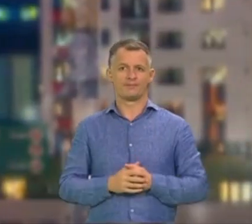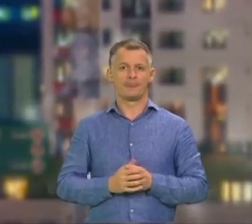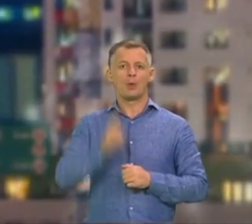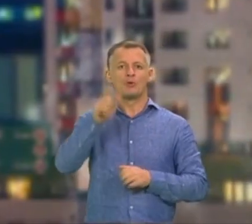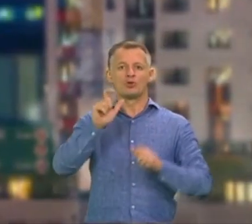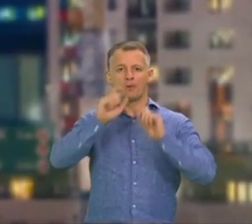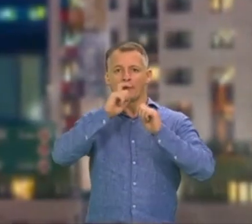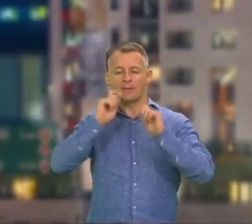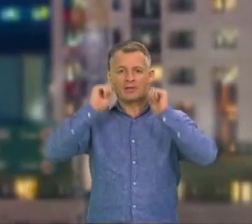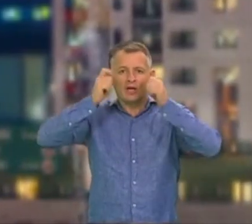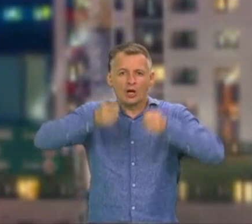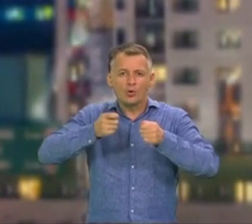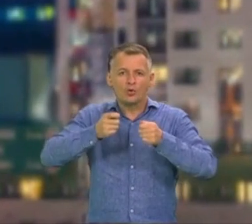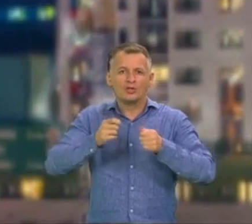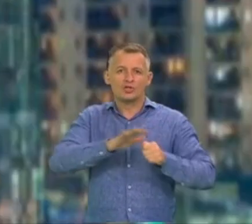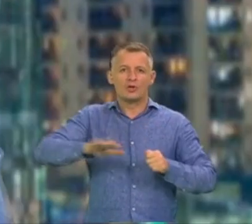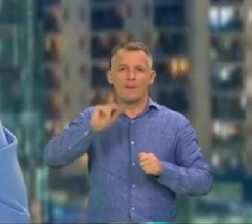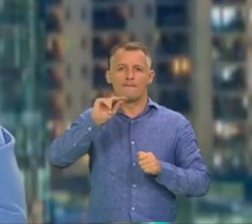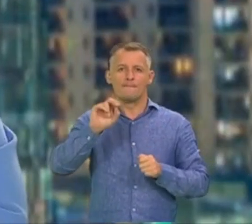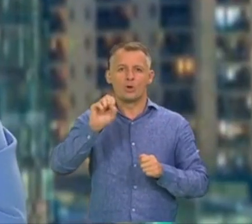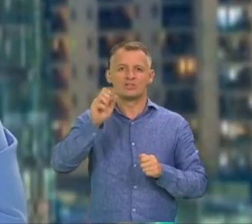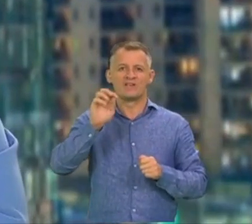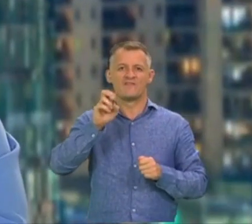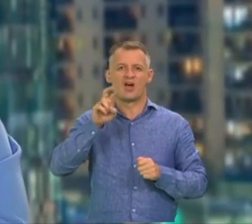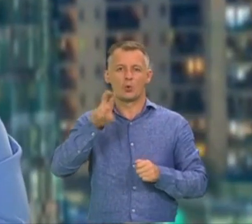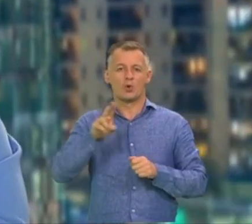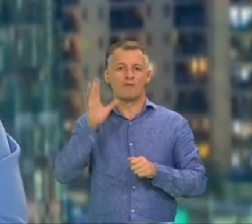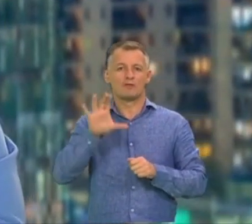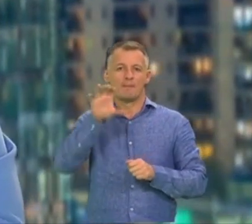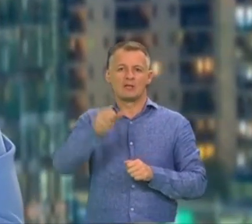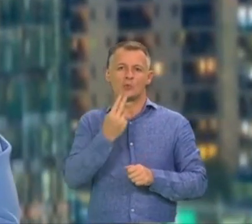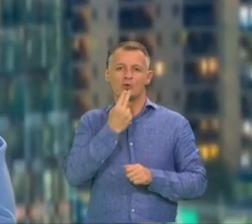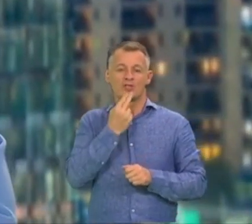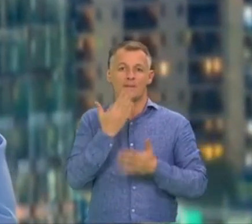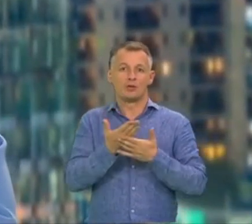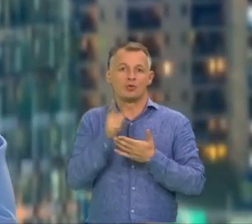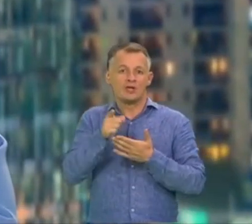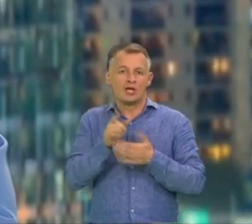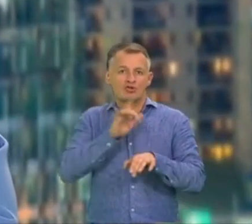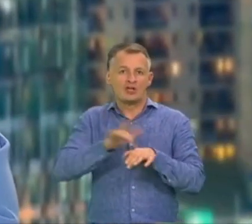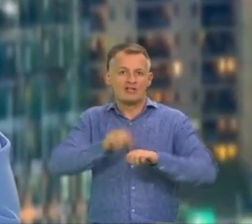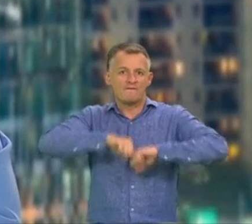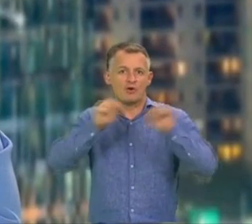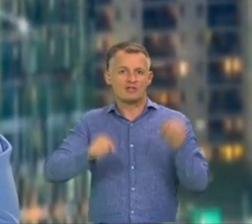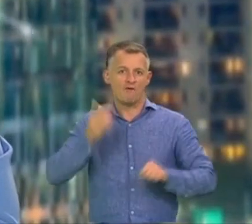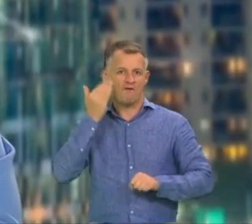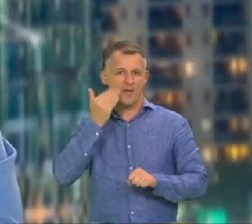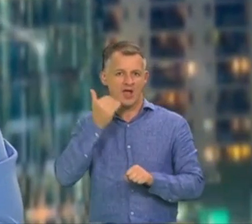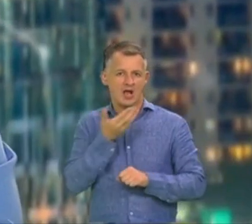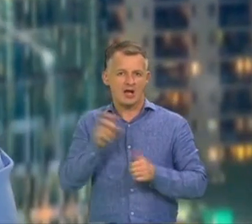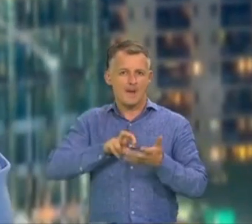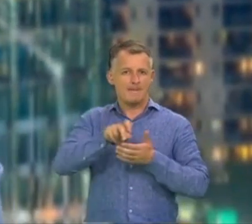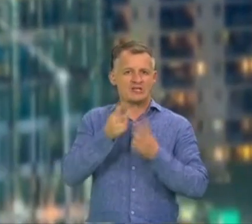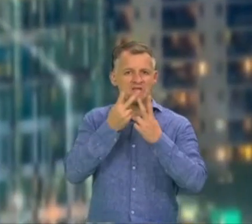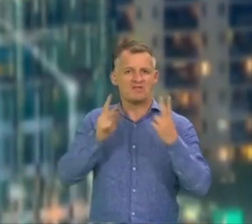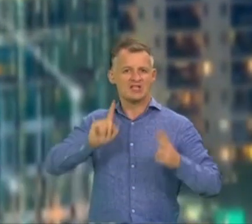Un călugăr dintr-o chilie de pe masivul Postăvaru a fost reținut de polițiști pentru tentativă de viol. Acesta a încercat să o violeze pe o femeie care a mers